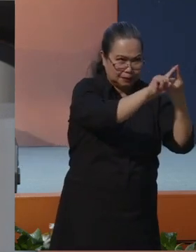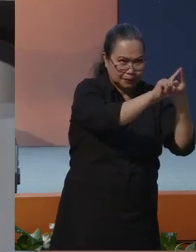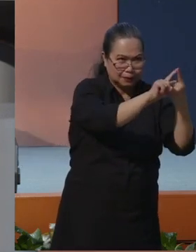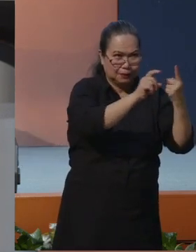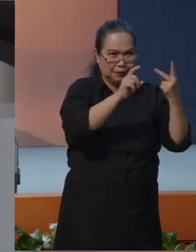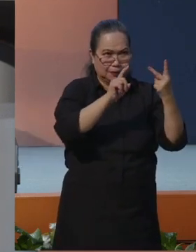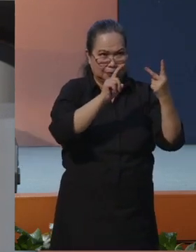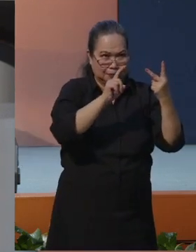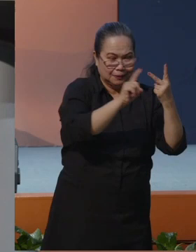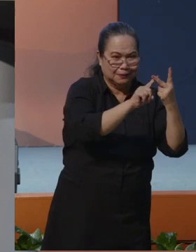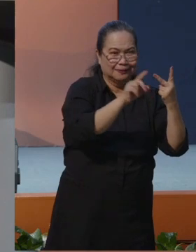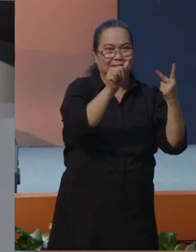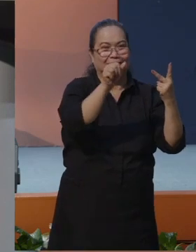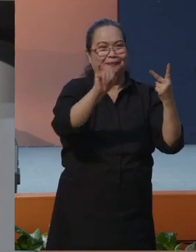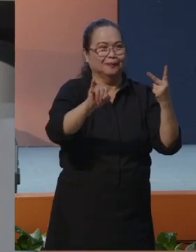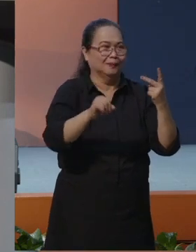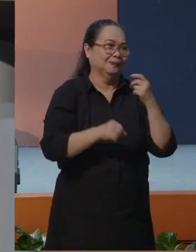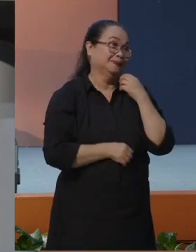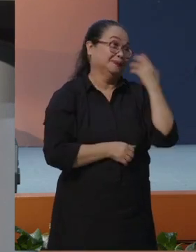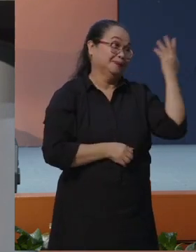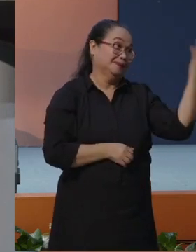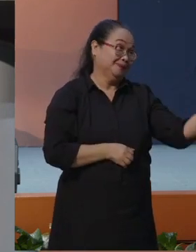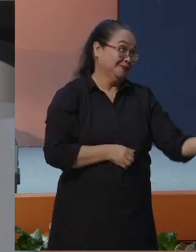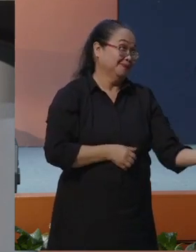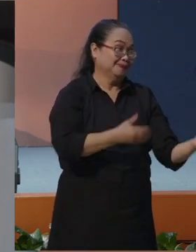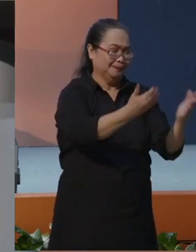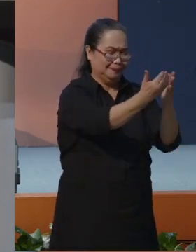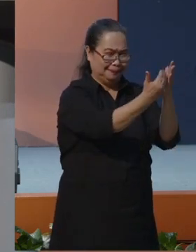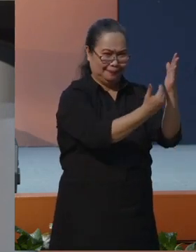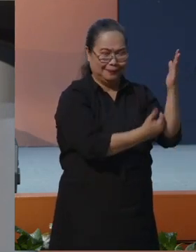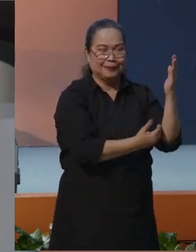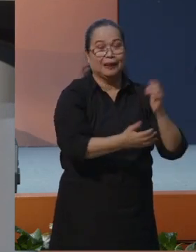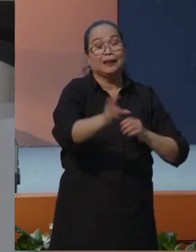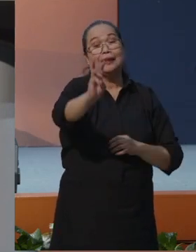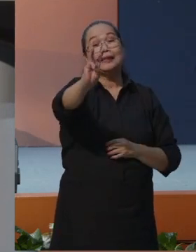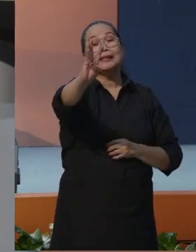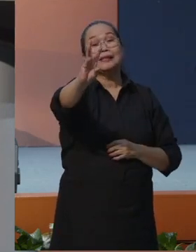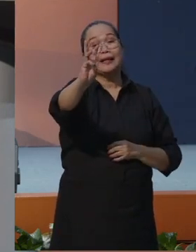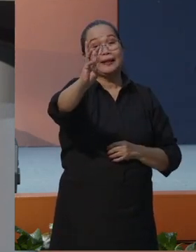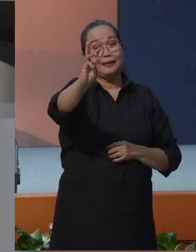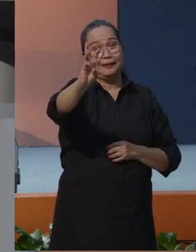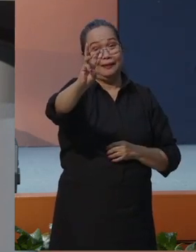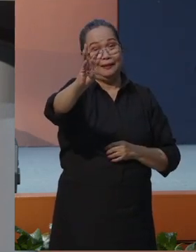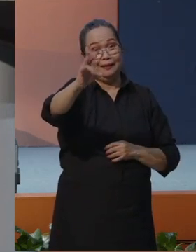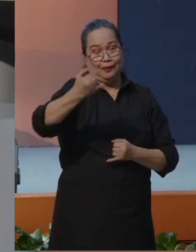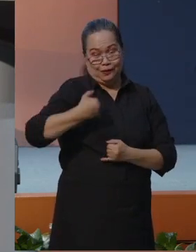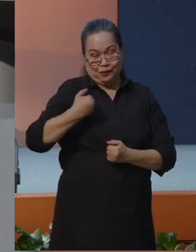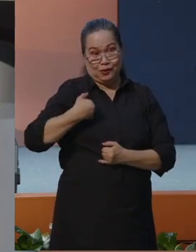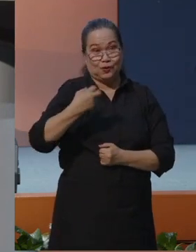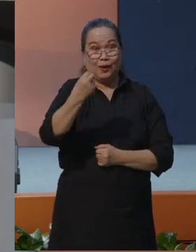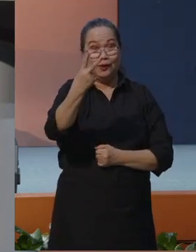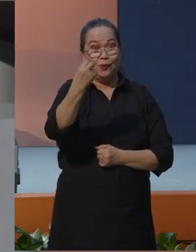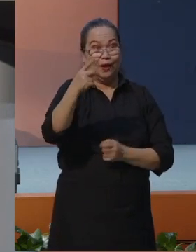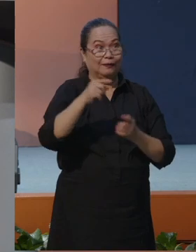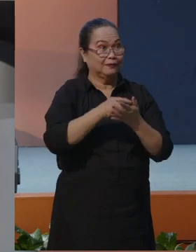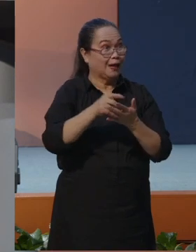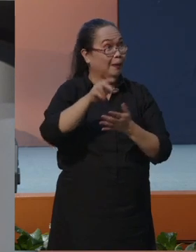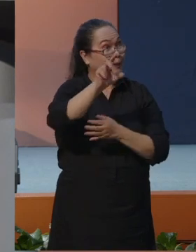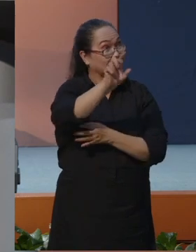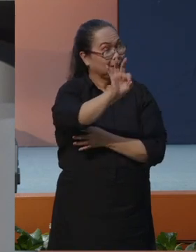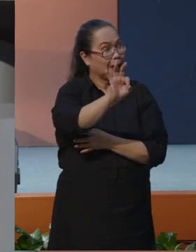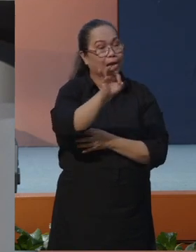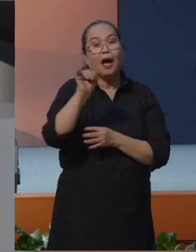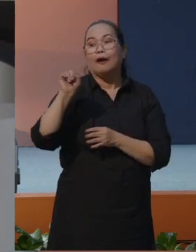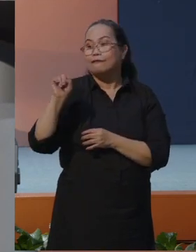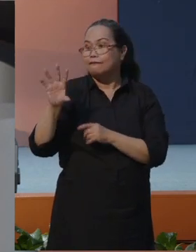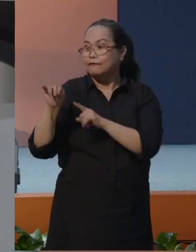No? Talagang isa-isa niyang in-enumerate. 16 sa Joshua 12, 9 to 16, and